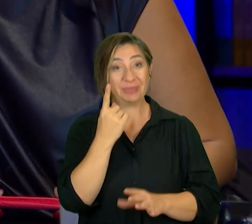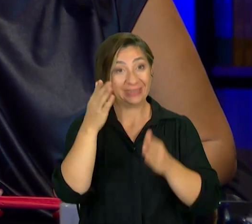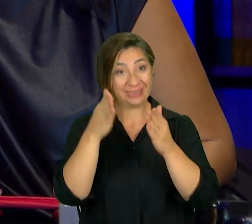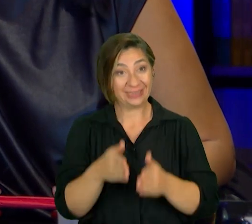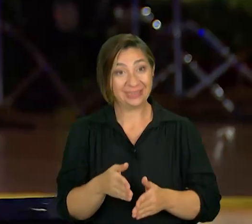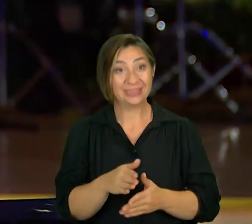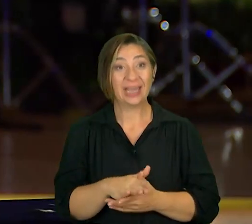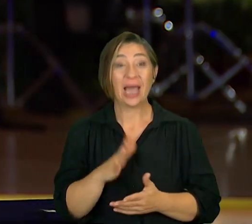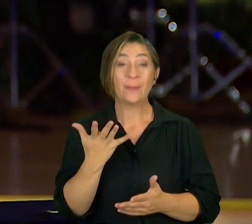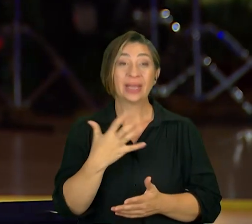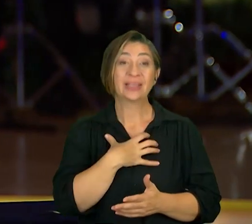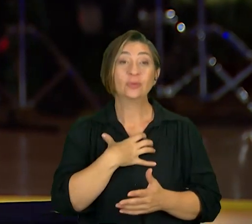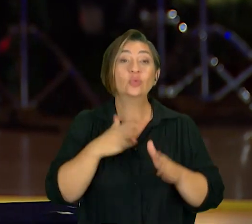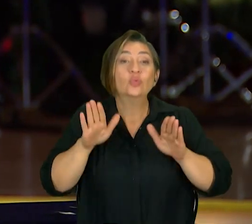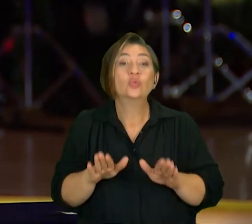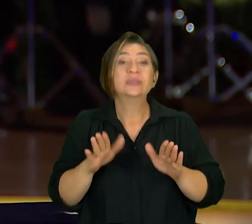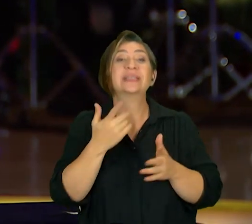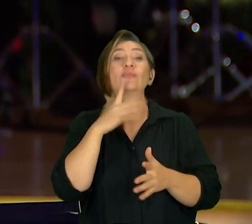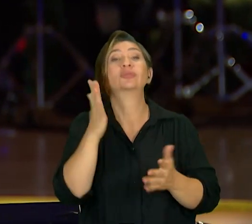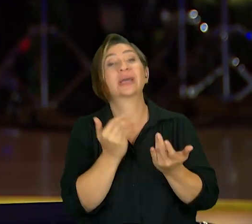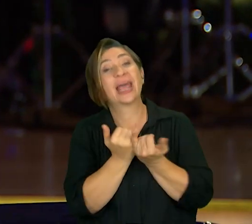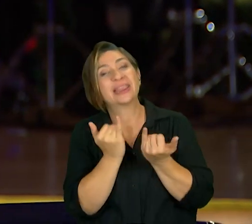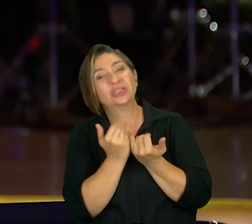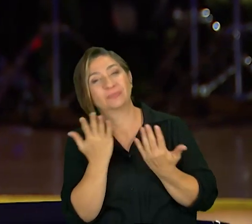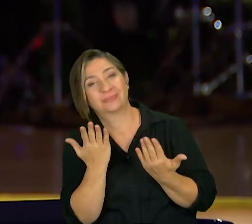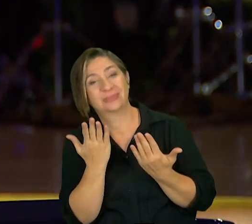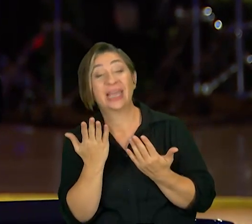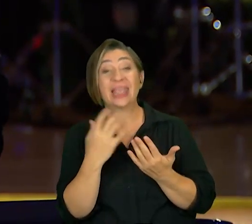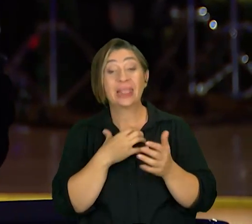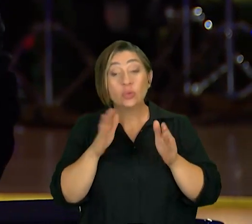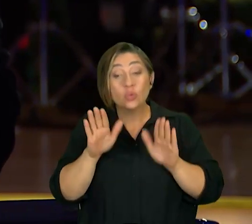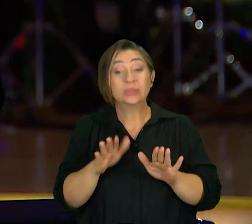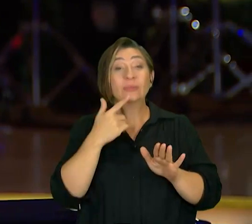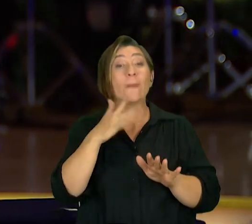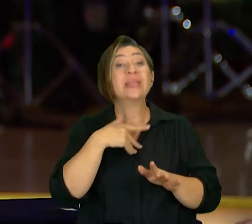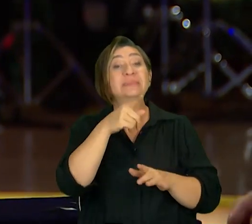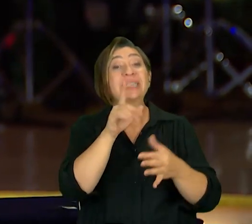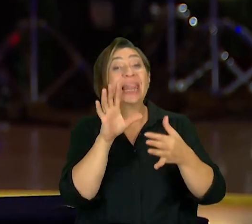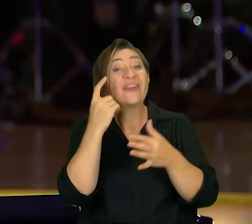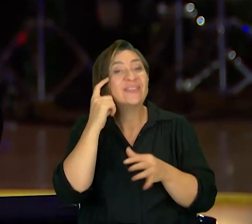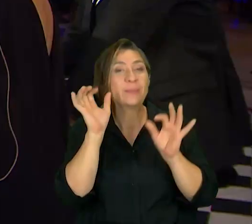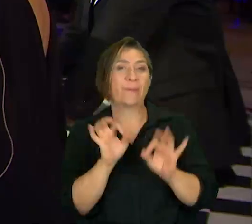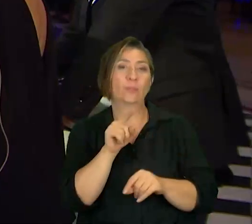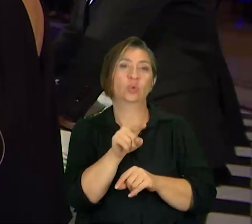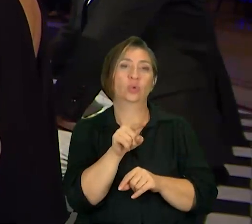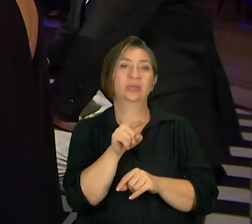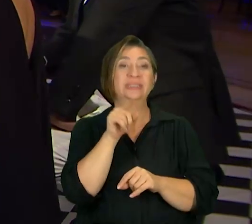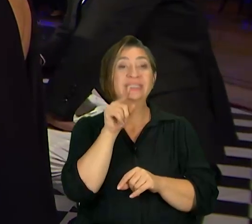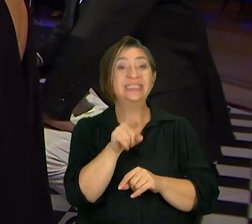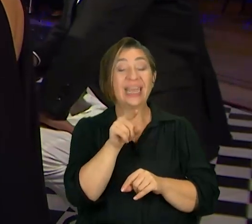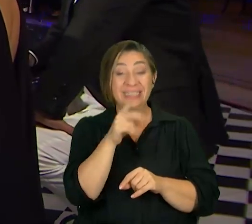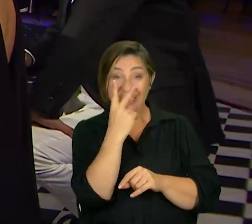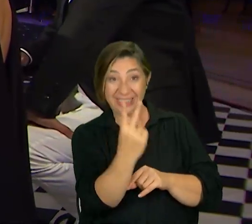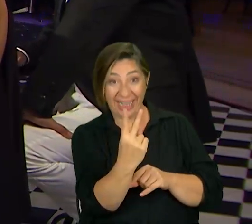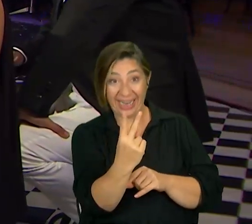birisin. Fakat kendine hakim olamıyorsun birader. Yok olamıyorsun. Yok olamıyorsun. Hı. Yani benim seninle ilgili fikrim hep bu. Hı. Sen